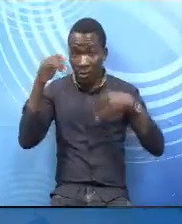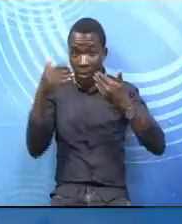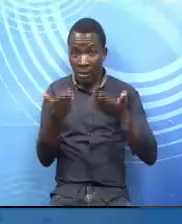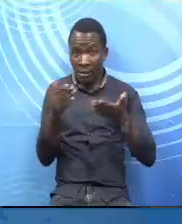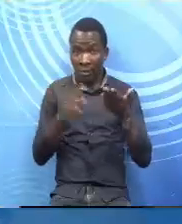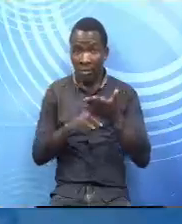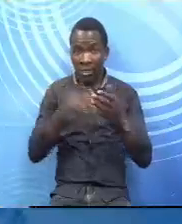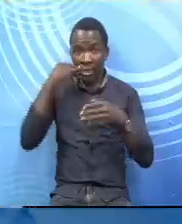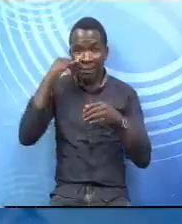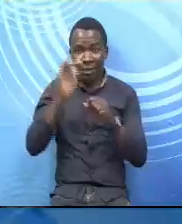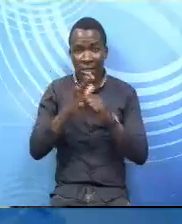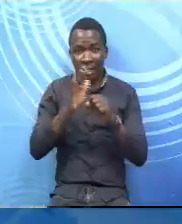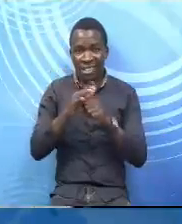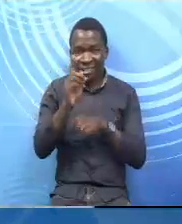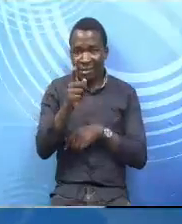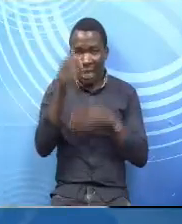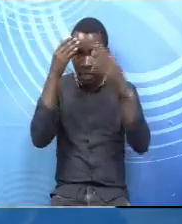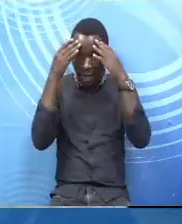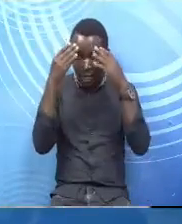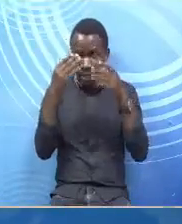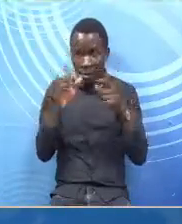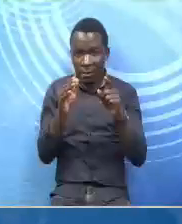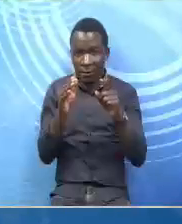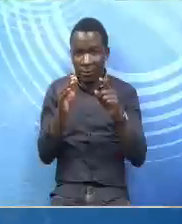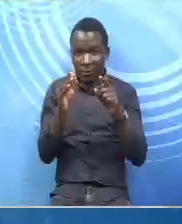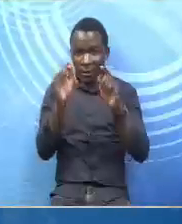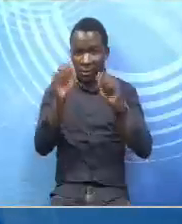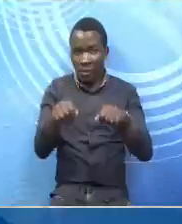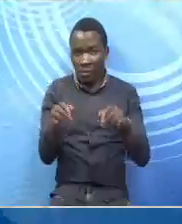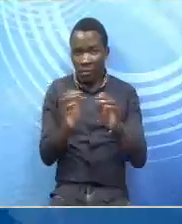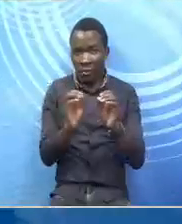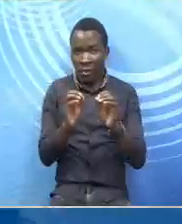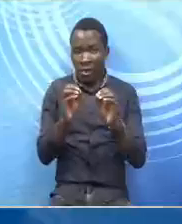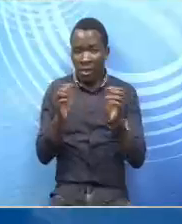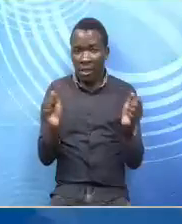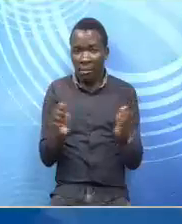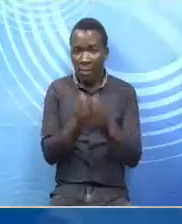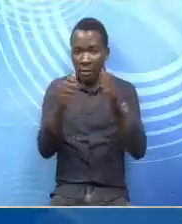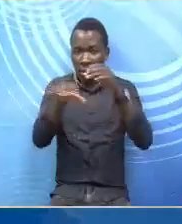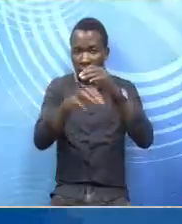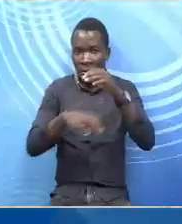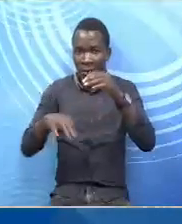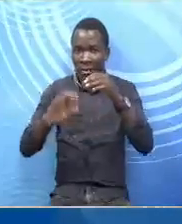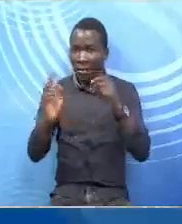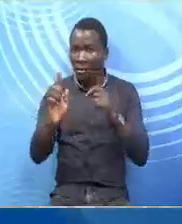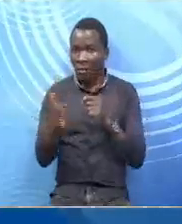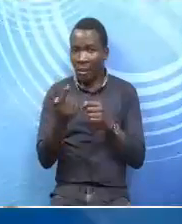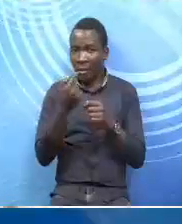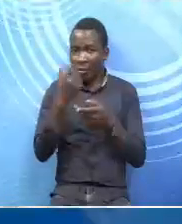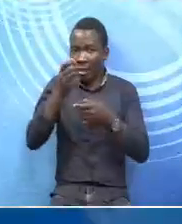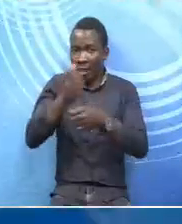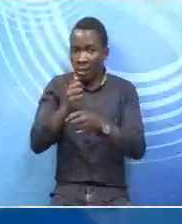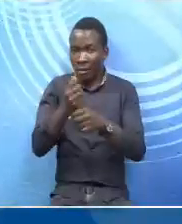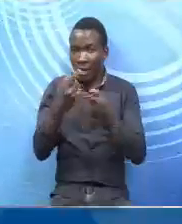kuri telefone ikunda gutungwa agatoki ariko ntibyadukundiye. Impanuka muri aka gace si ubwa mbere zivugwa hano Kicukiro ariko